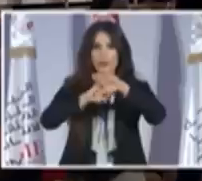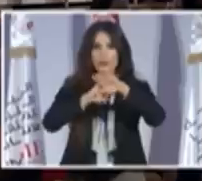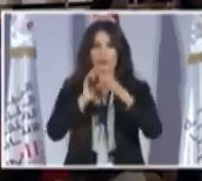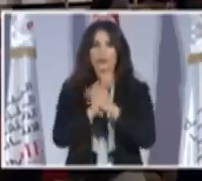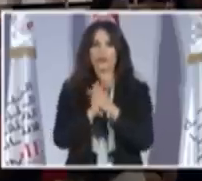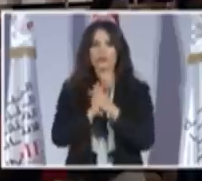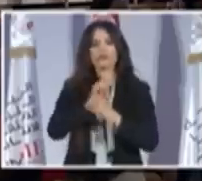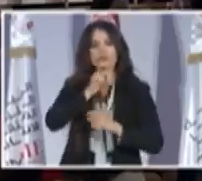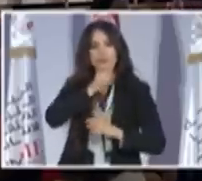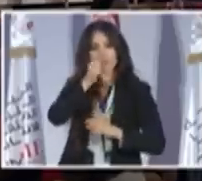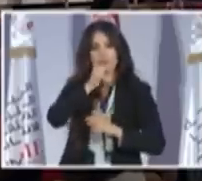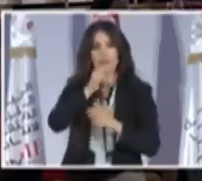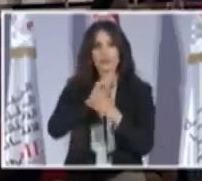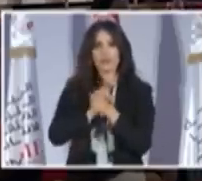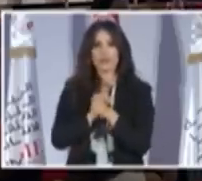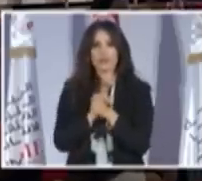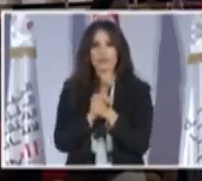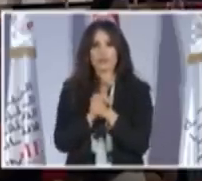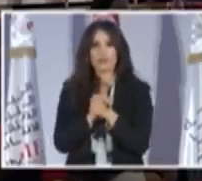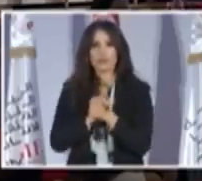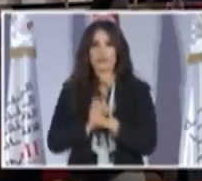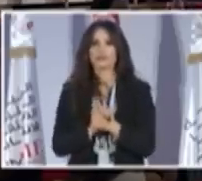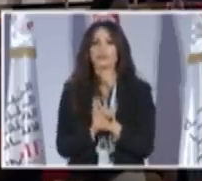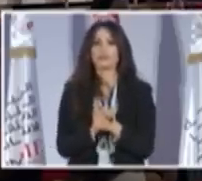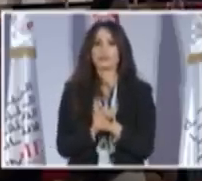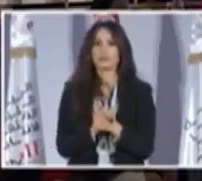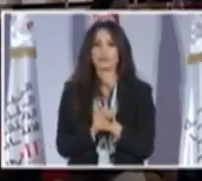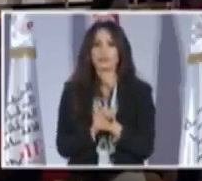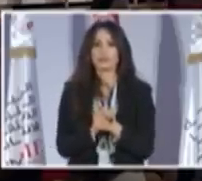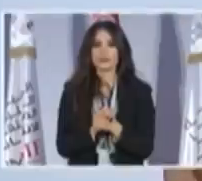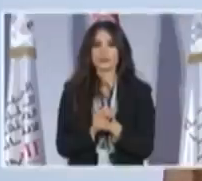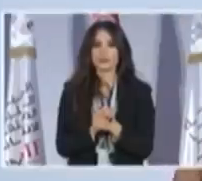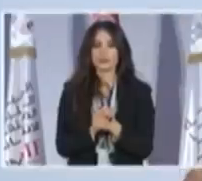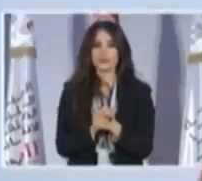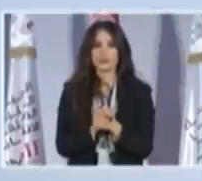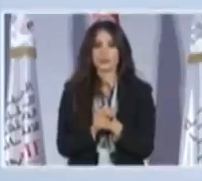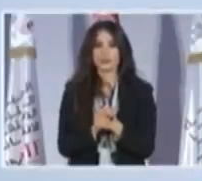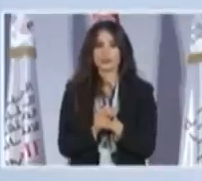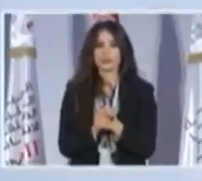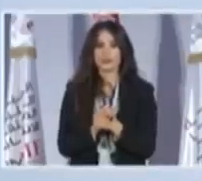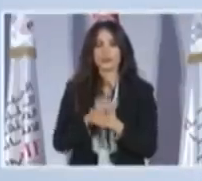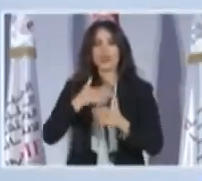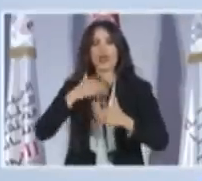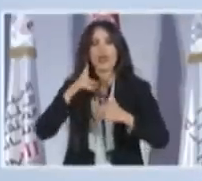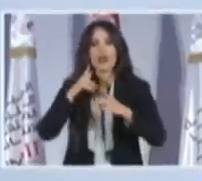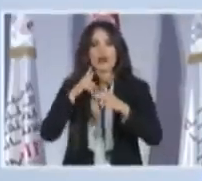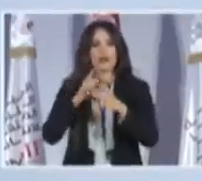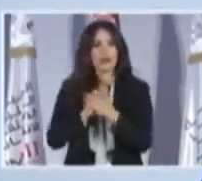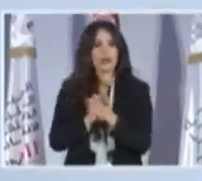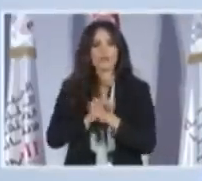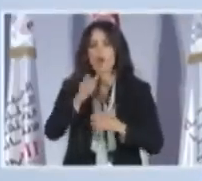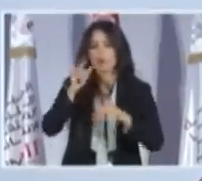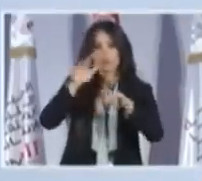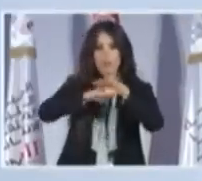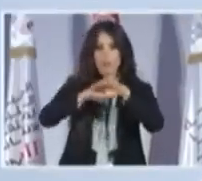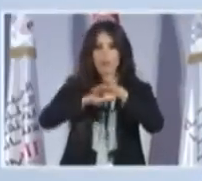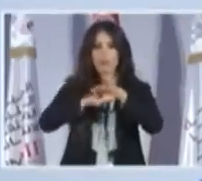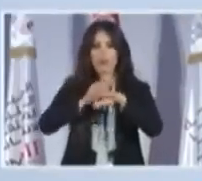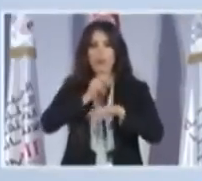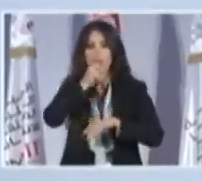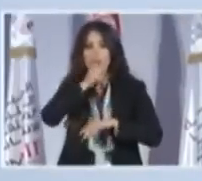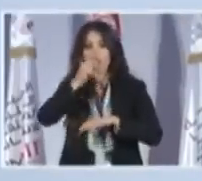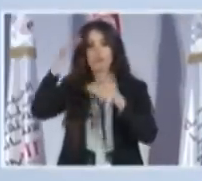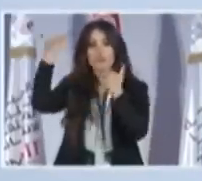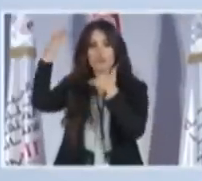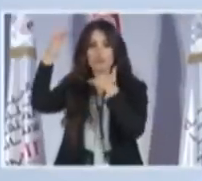بالنسبه فما اللي هو القرار المشترك واضحه بالنسبه للصحافه الاجنبيه نعرف و انه صحيح